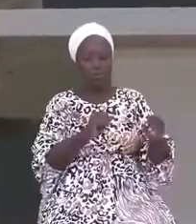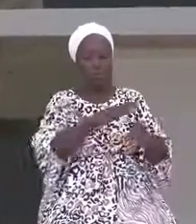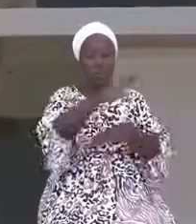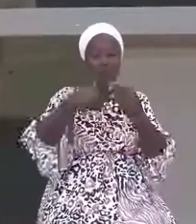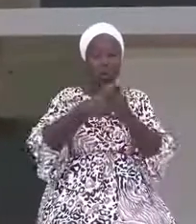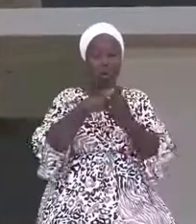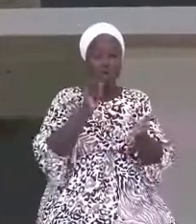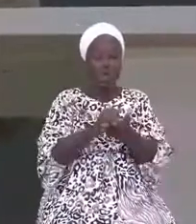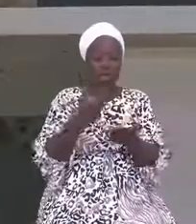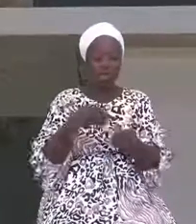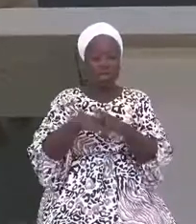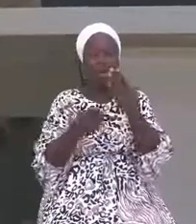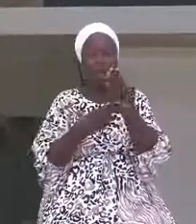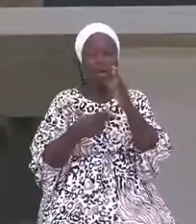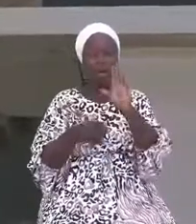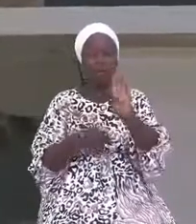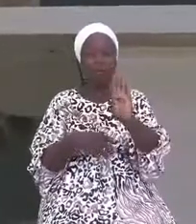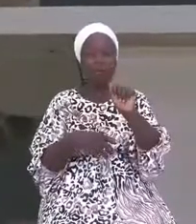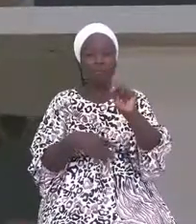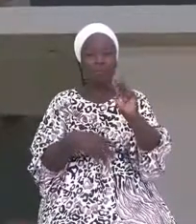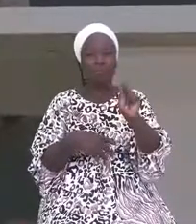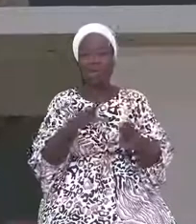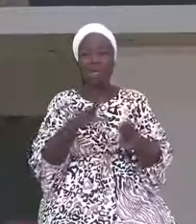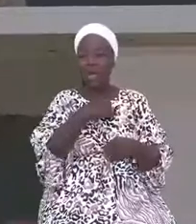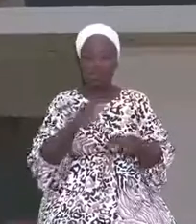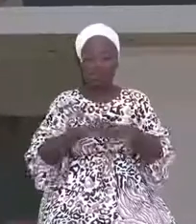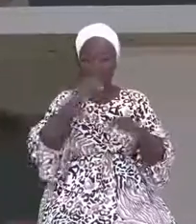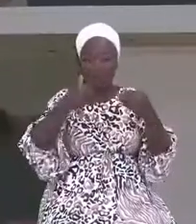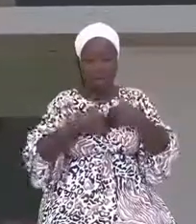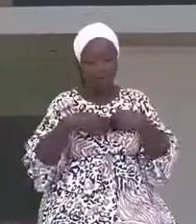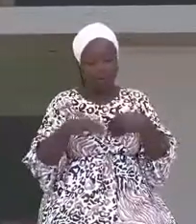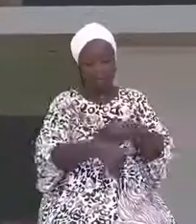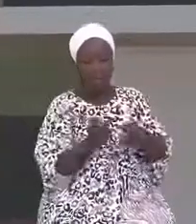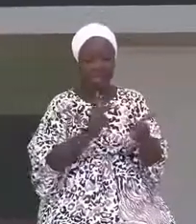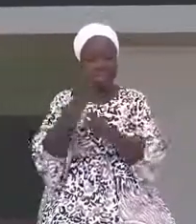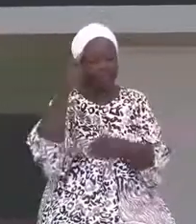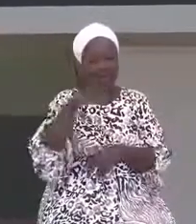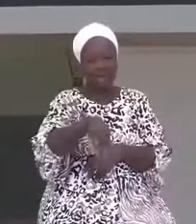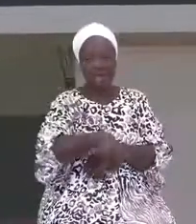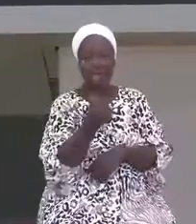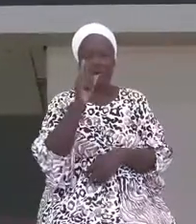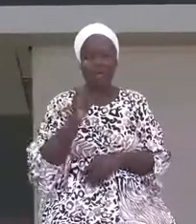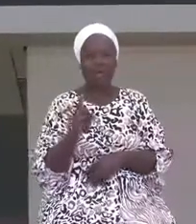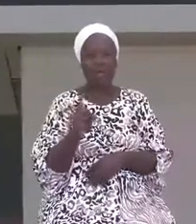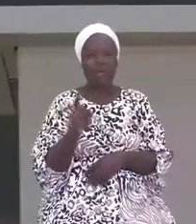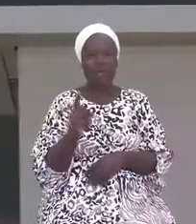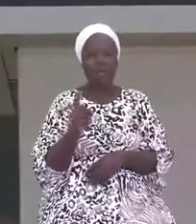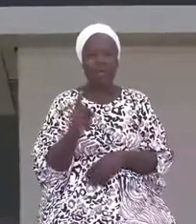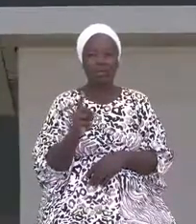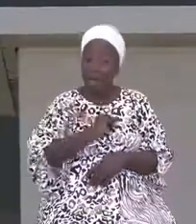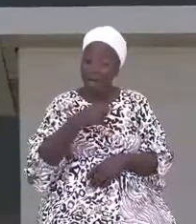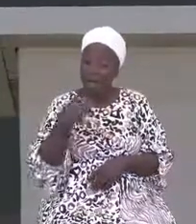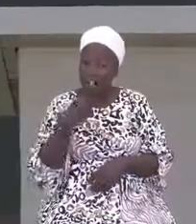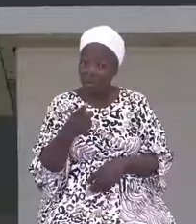mettre tout l'argent dans les banques et qui n'a, il ne se soucie d'aucune personne, je vous le dis